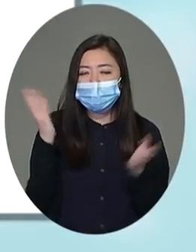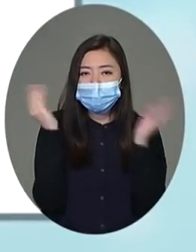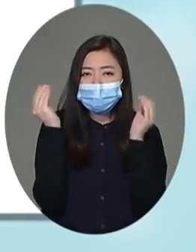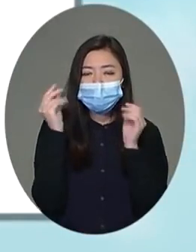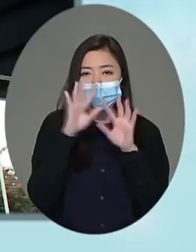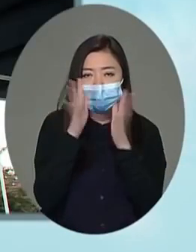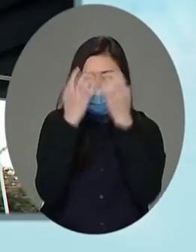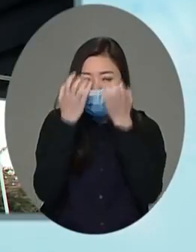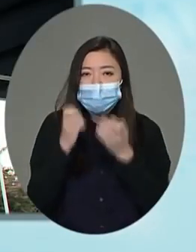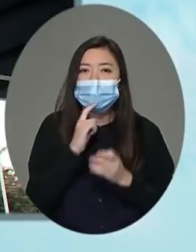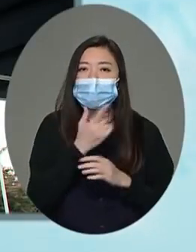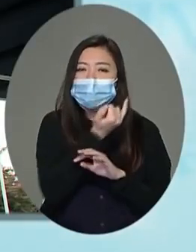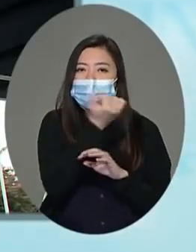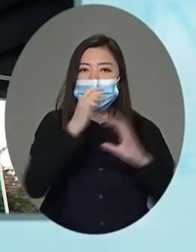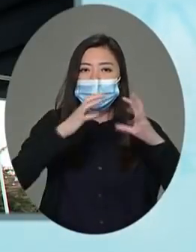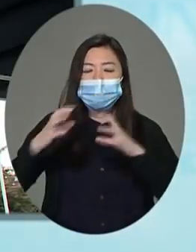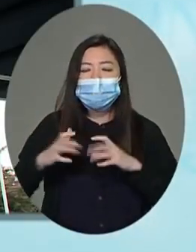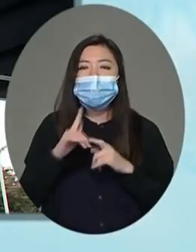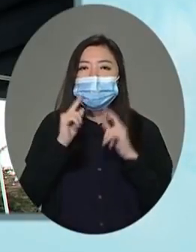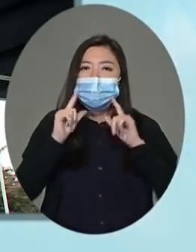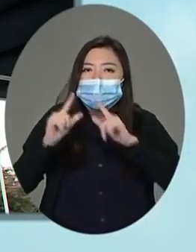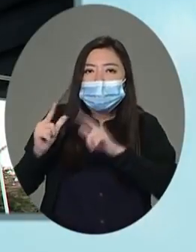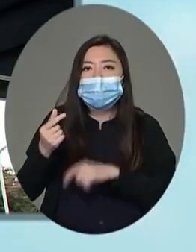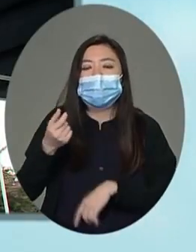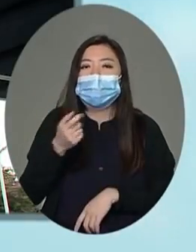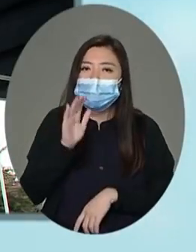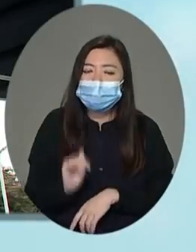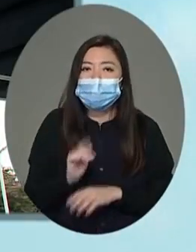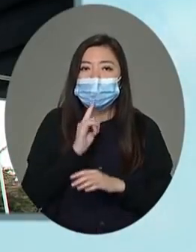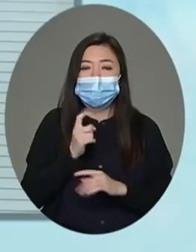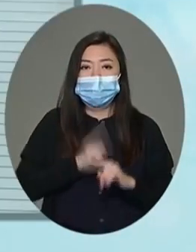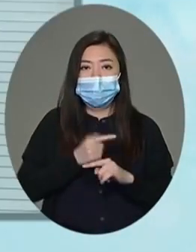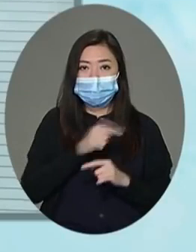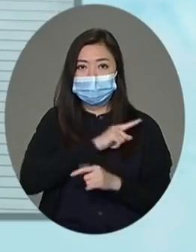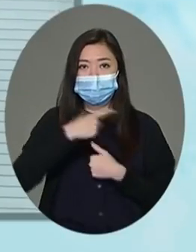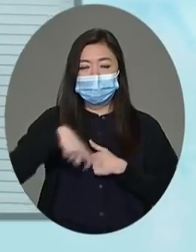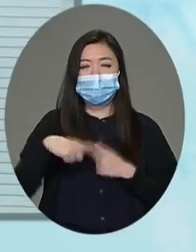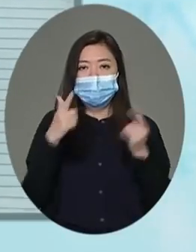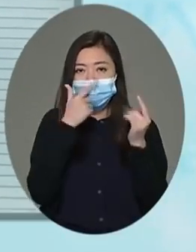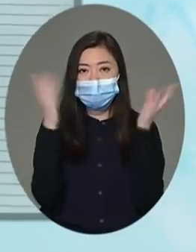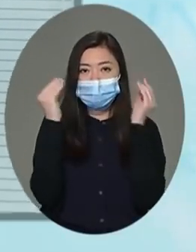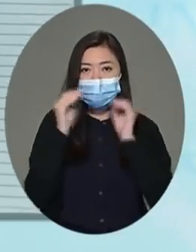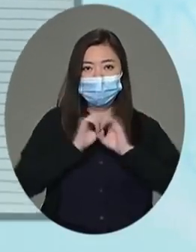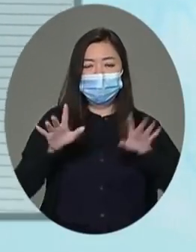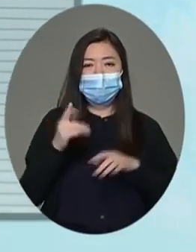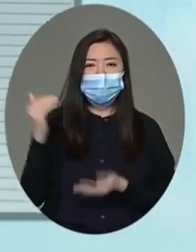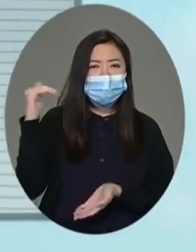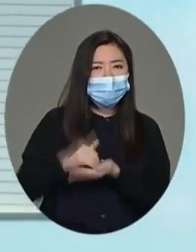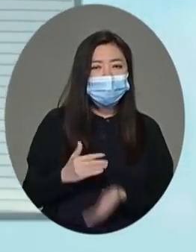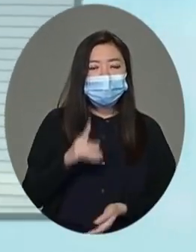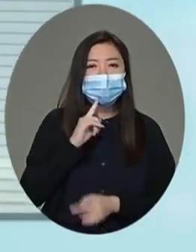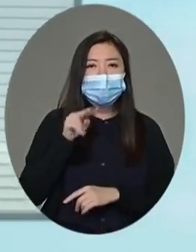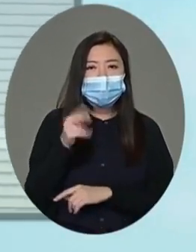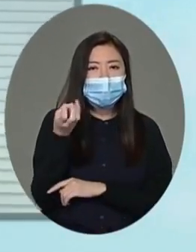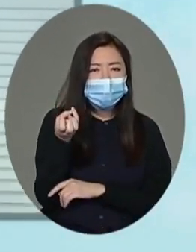的部門都可能有些回應，但是以一個部門本身自己的新聞聲明出街這樣說，似乎過往就比